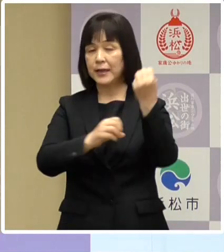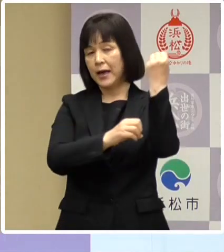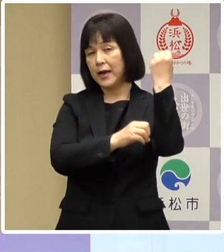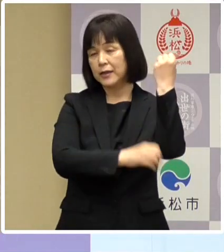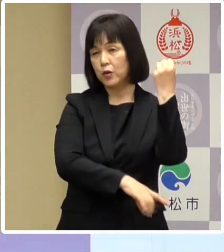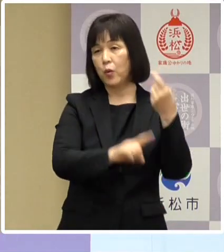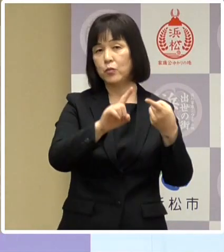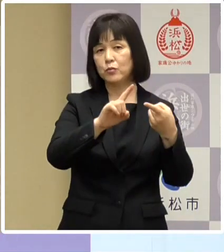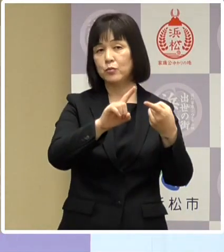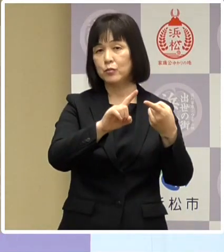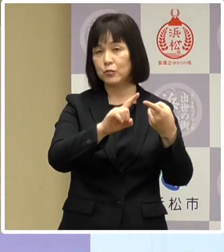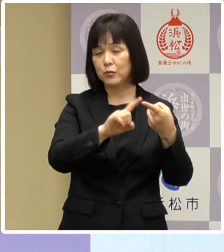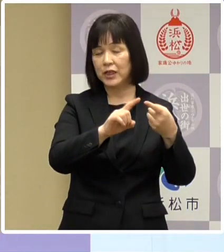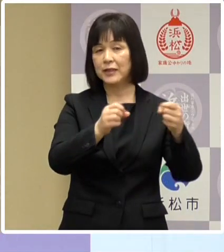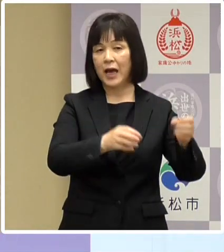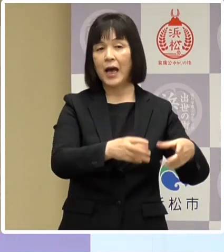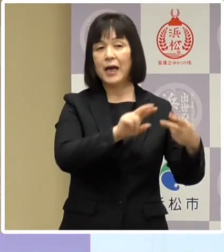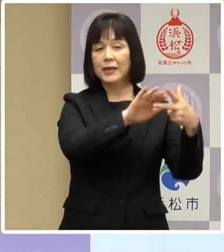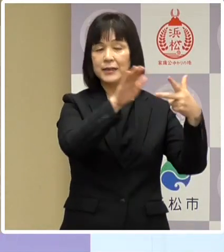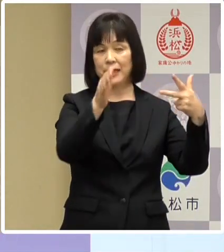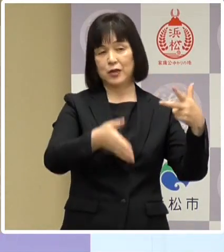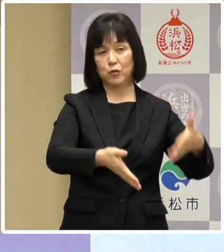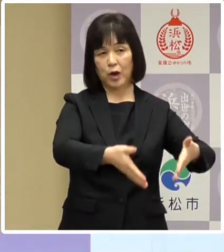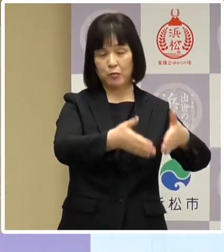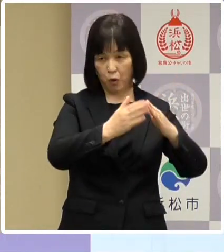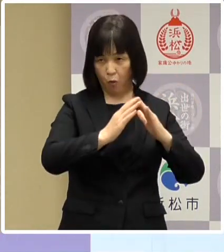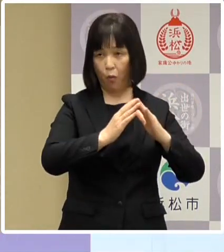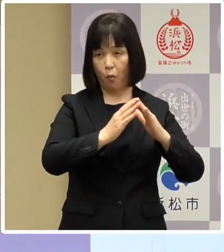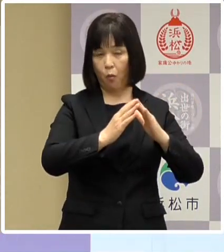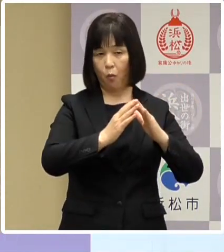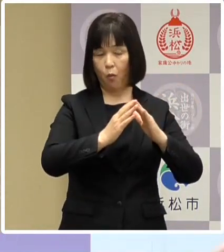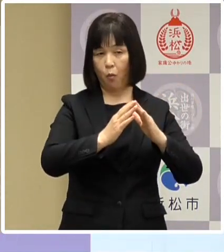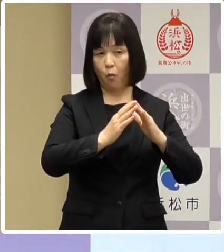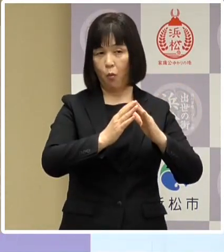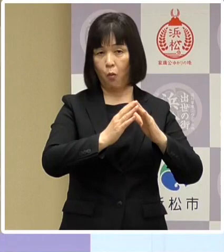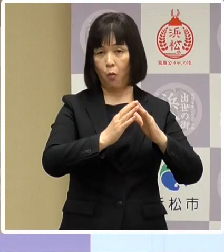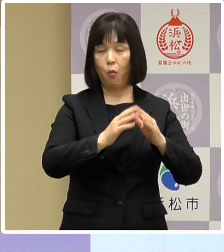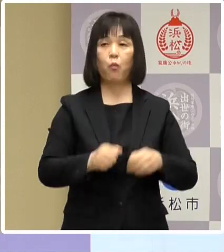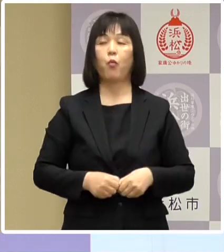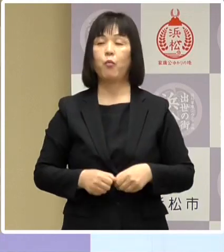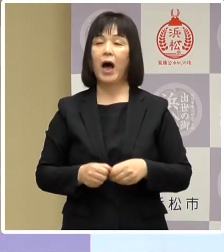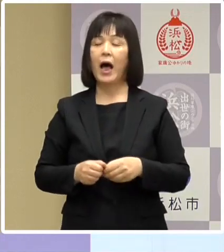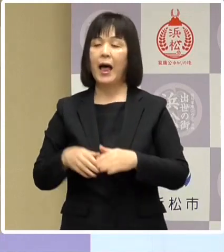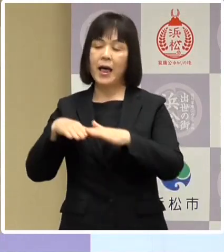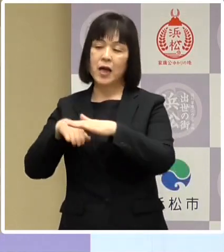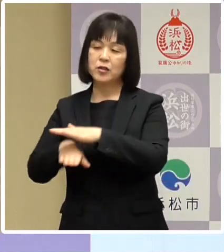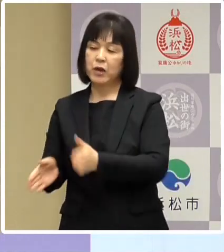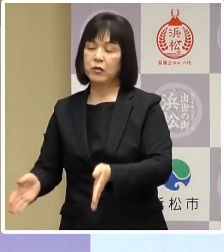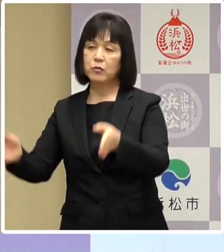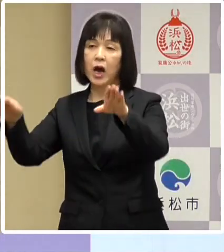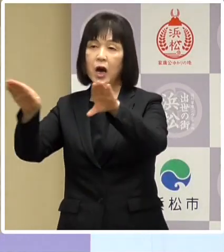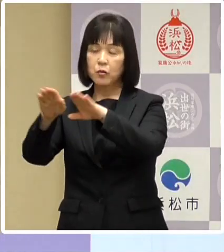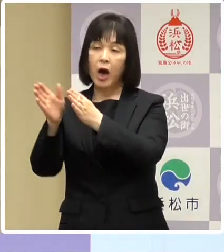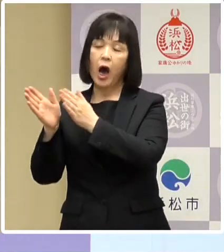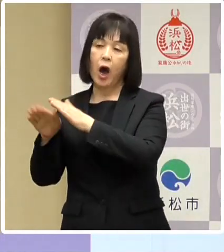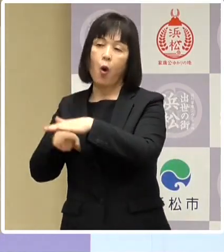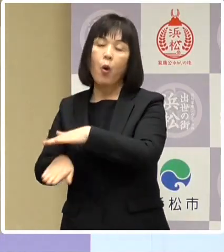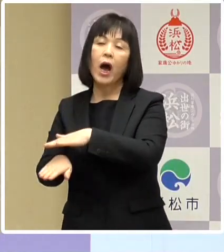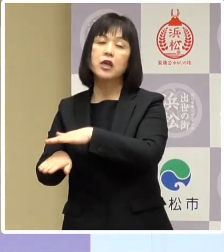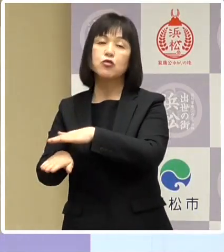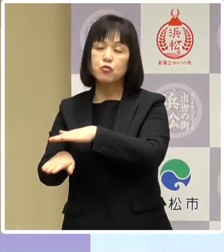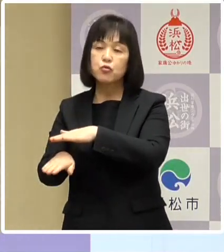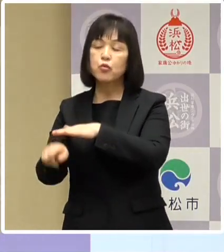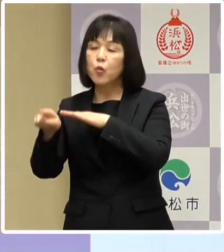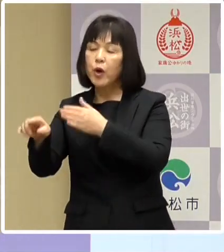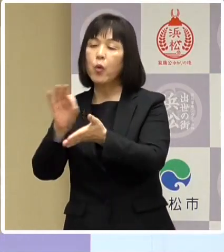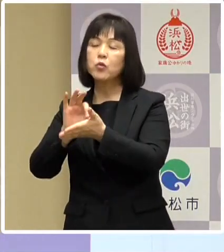る可能性があるということなんですかね。 そうですね、収蔵庫自体はですね、文化財を、まあ、保管管理するところでございますので、まあ、それを活